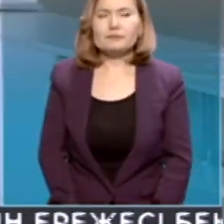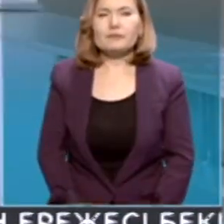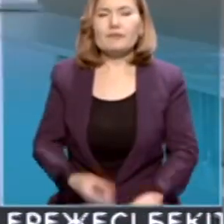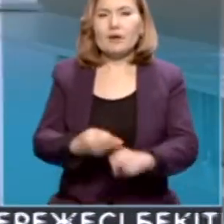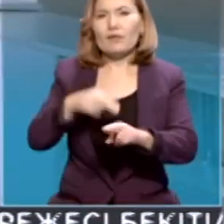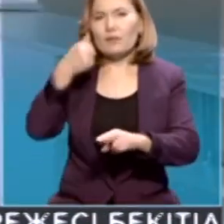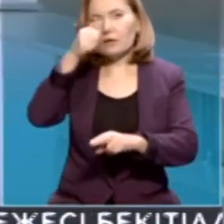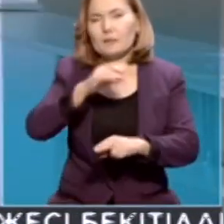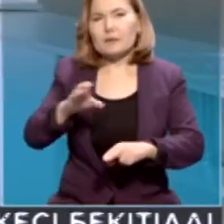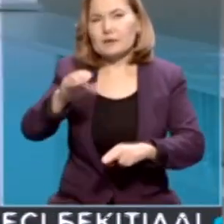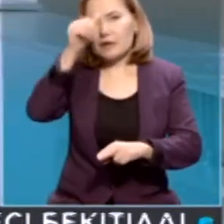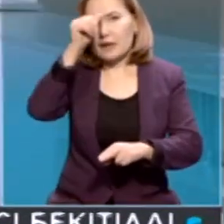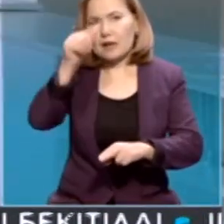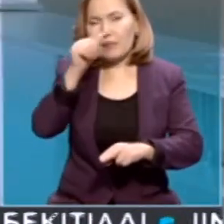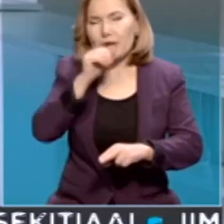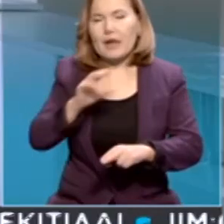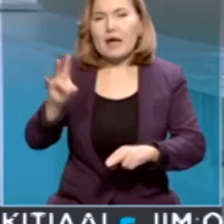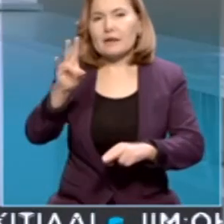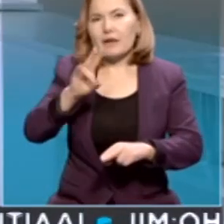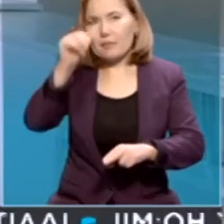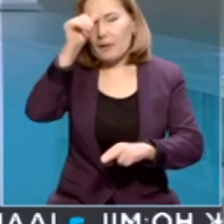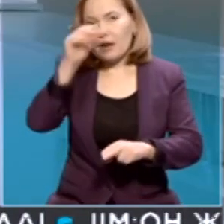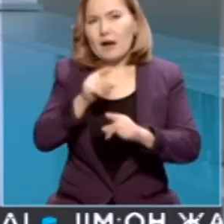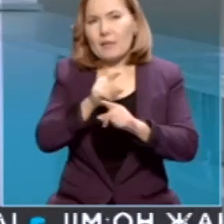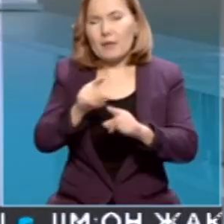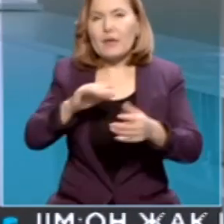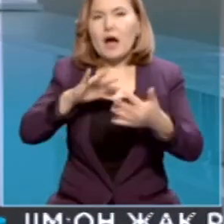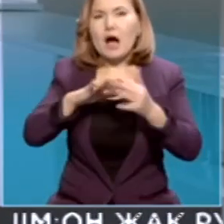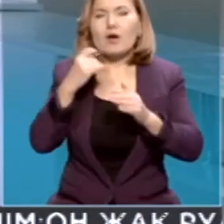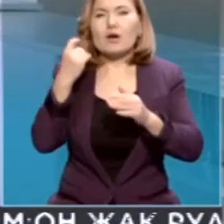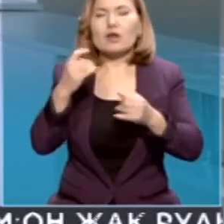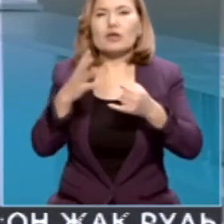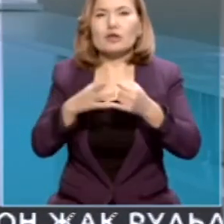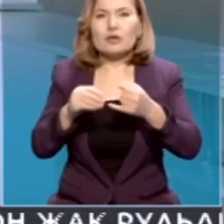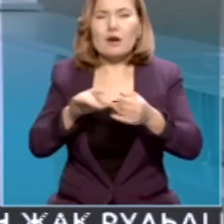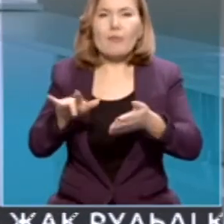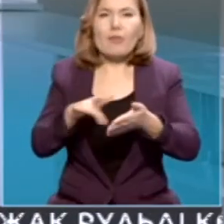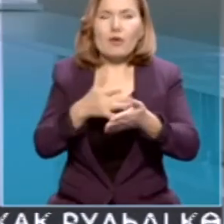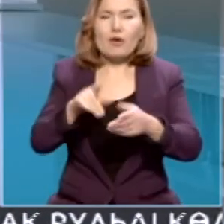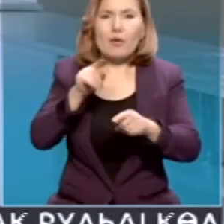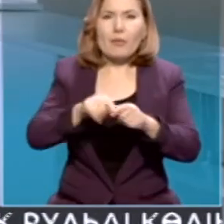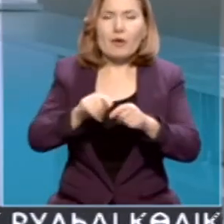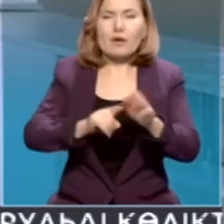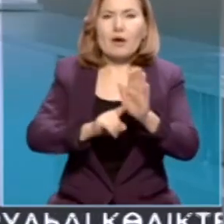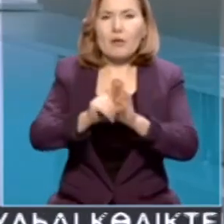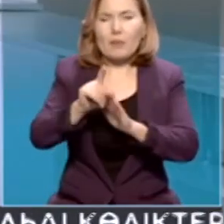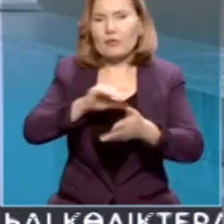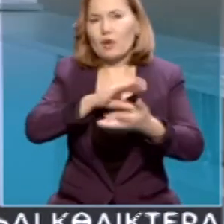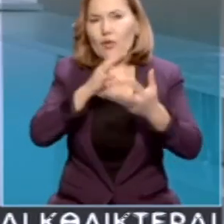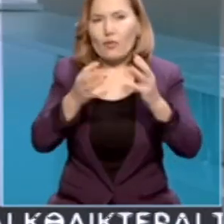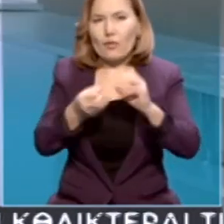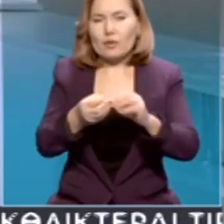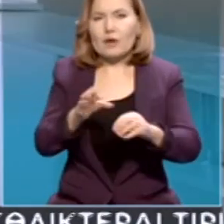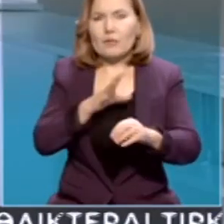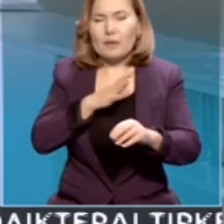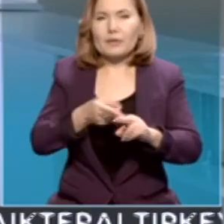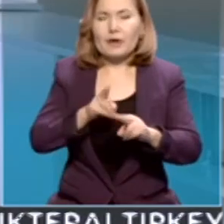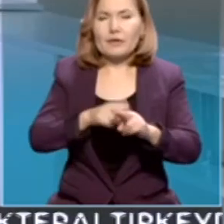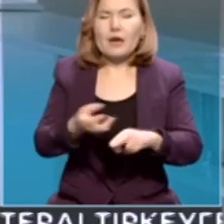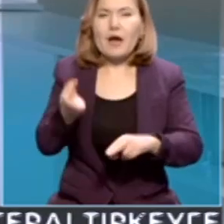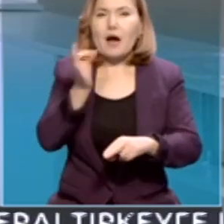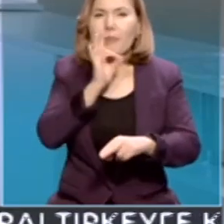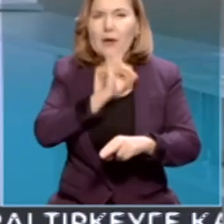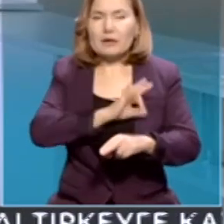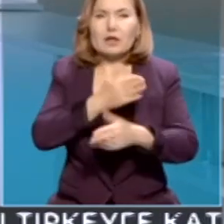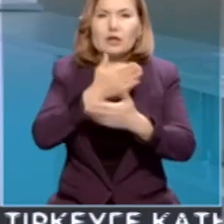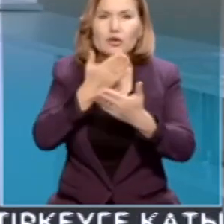Биыл қыркүйек пен қараша айларында біз аймақтағы жалпы ауыл шаруашылық жерлеріне жүргізілген тексерістің қорытындысын шығардық. Нәтижесінде пайдаланылмай